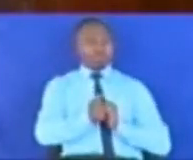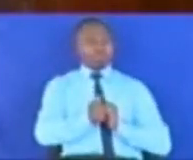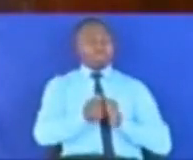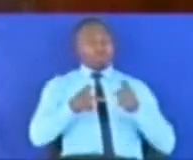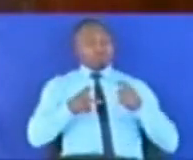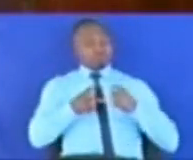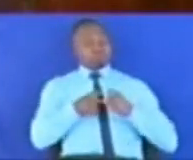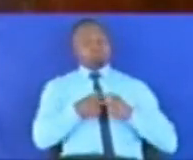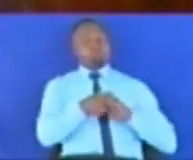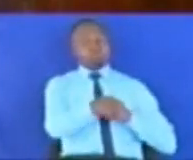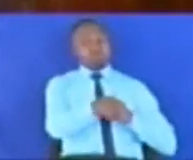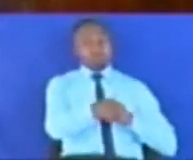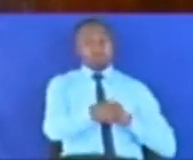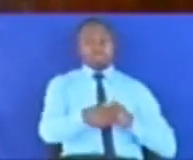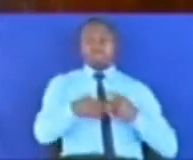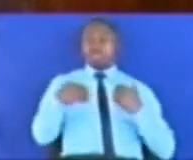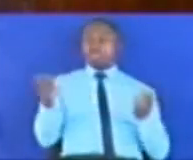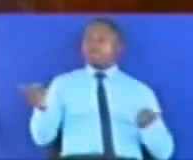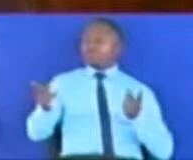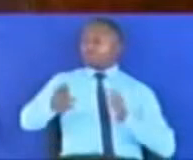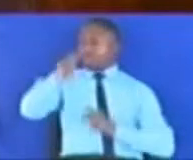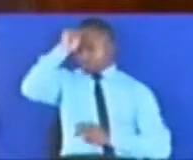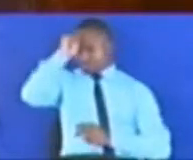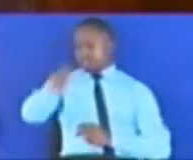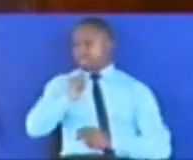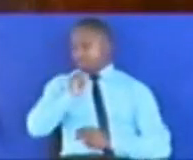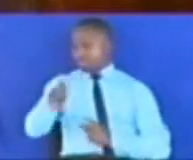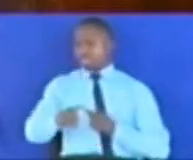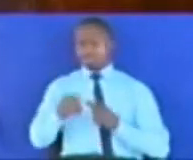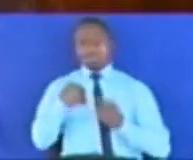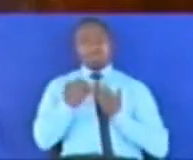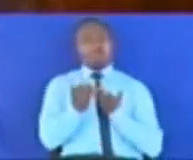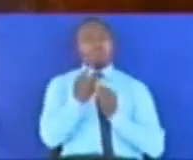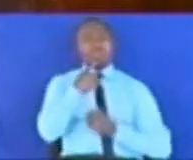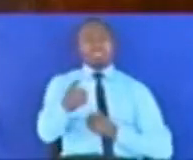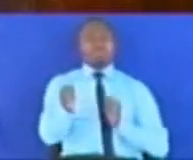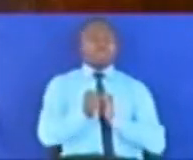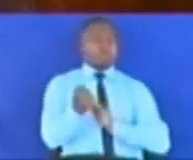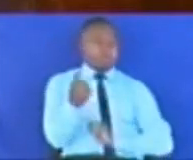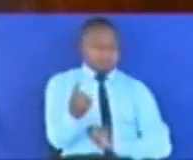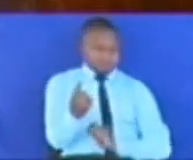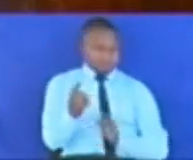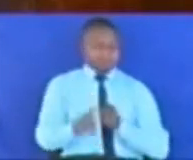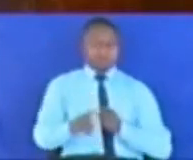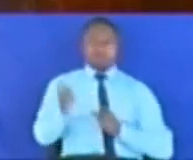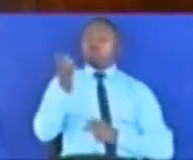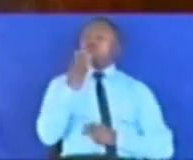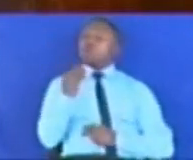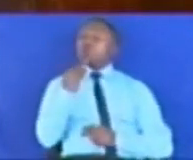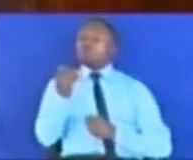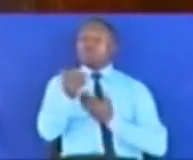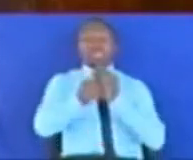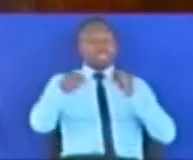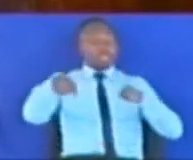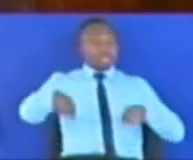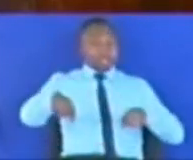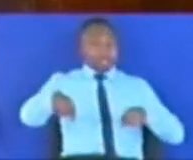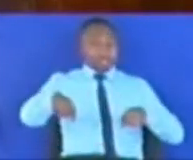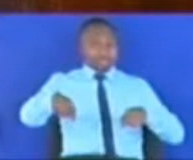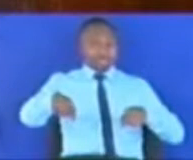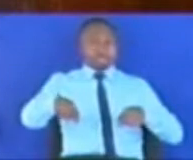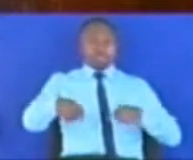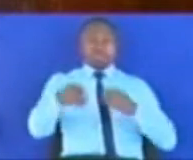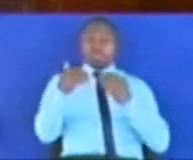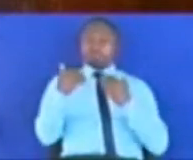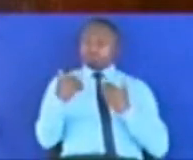ukeketaji. Lakini pia Mheshimiwa Spika, nitaomba niseme jambo moja. Wanaume wa nchi hii